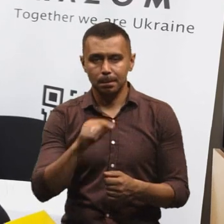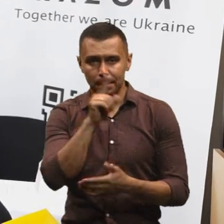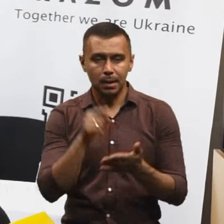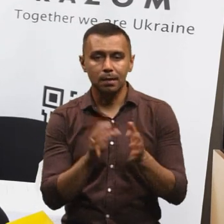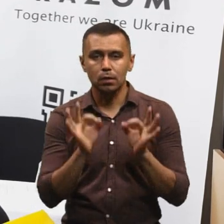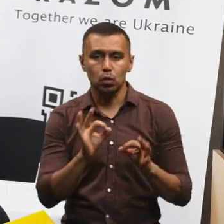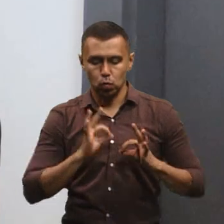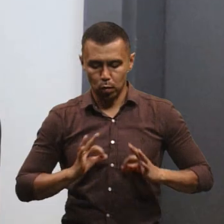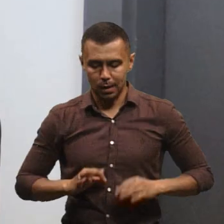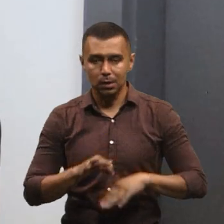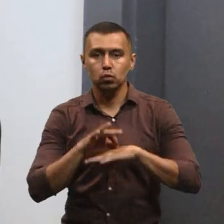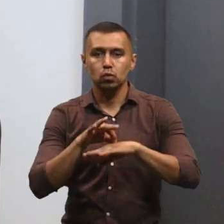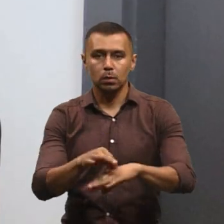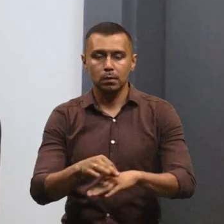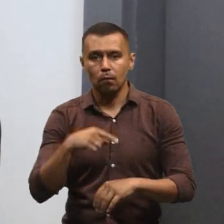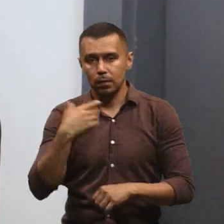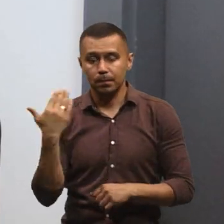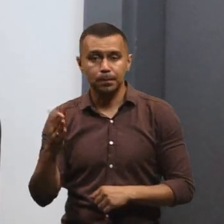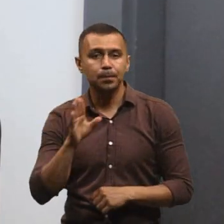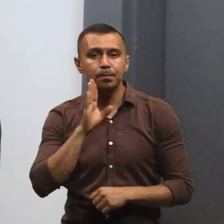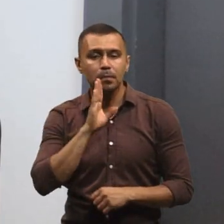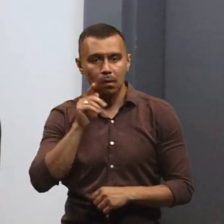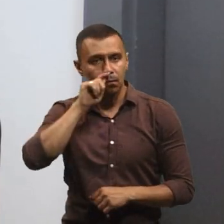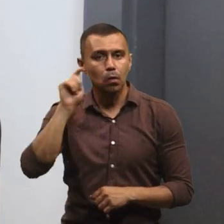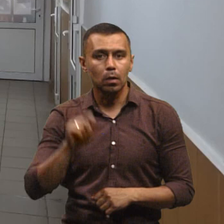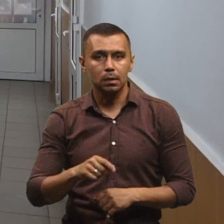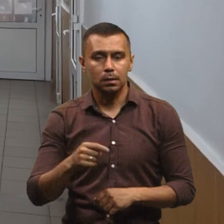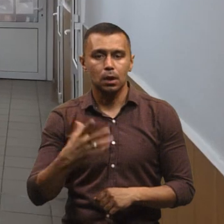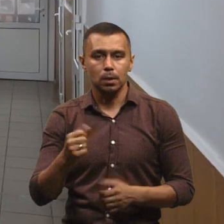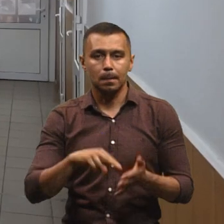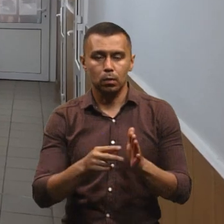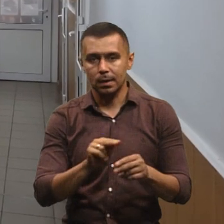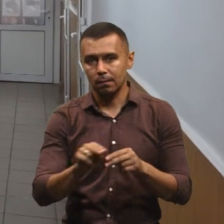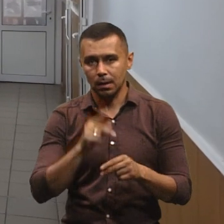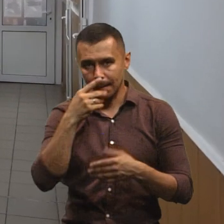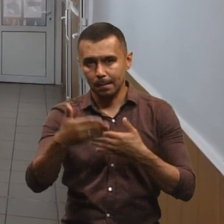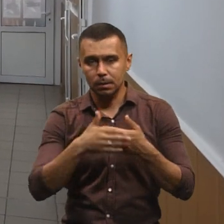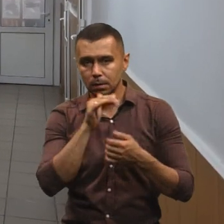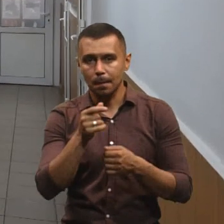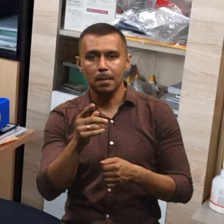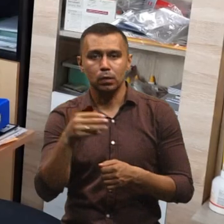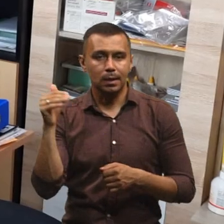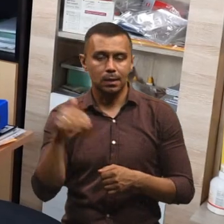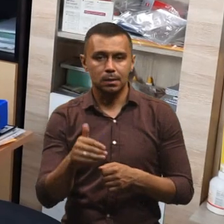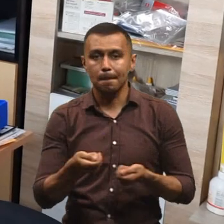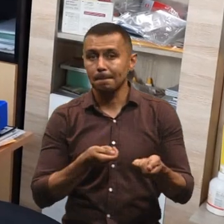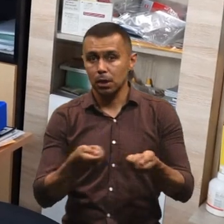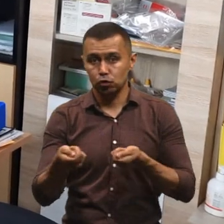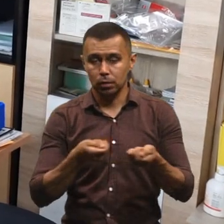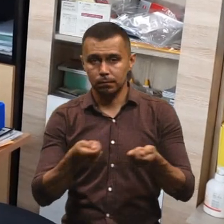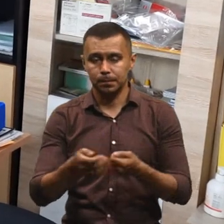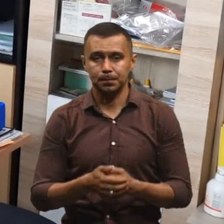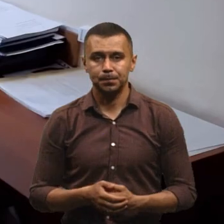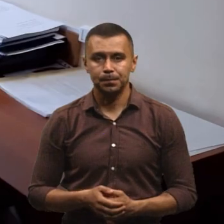звичайно що юридичний супровід за словами Оксани коляди в Україні ще планують навчити найближчим часом півтори тисячі кейс-менеджерів